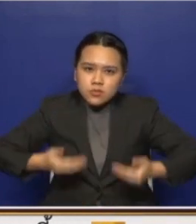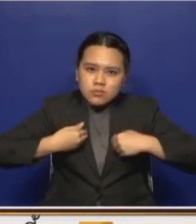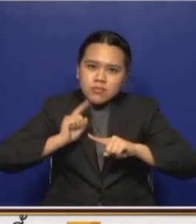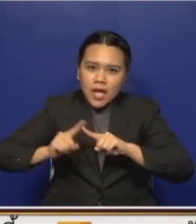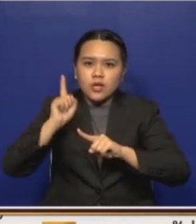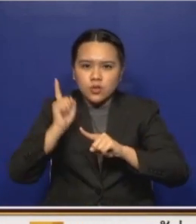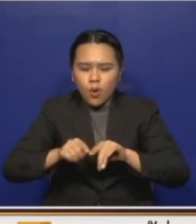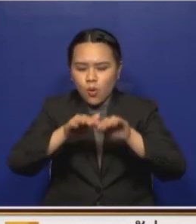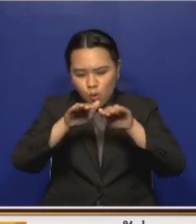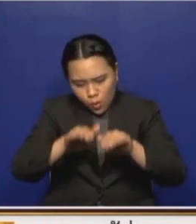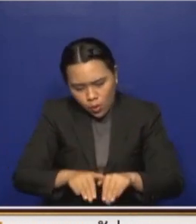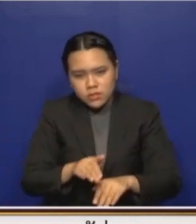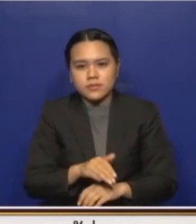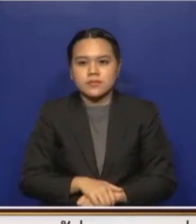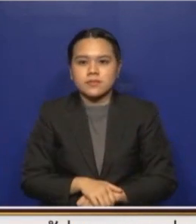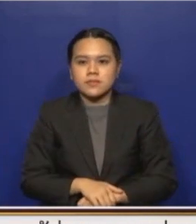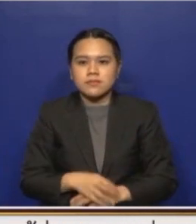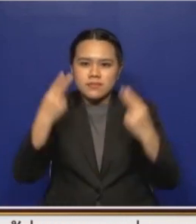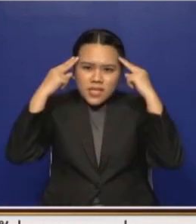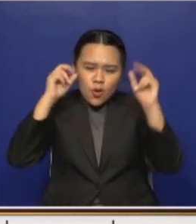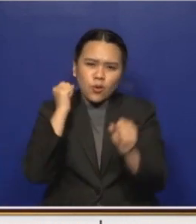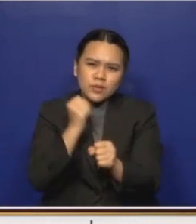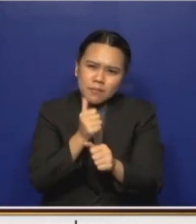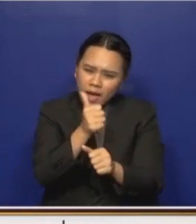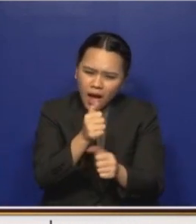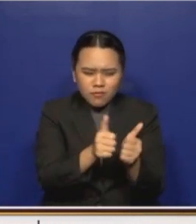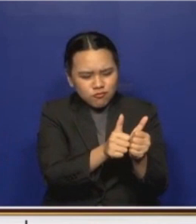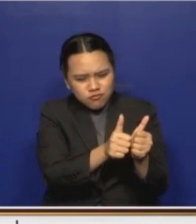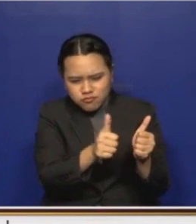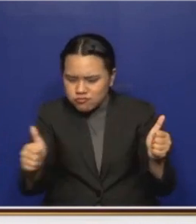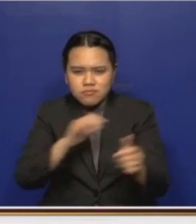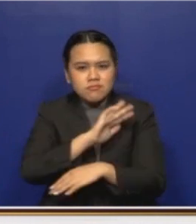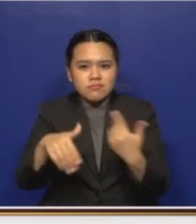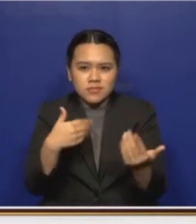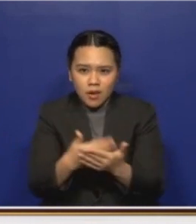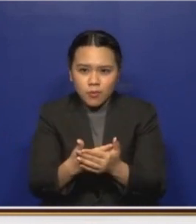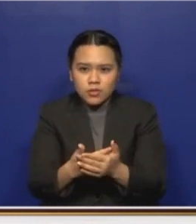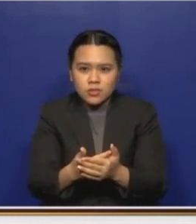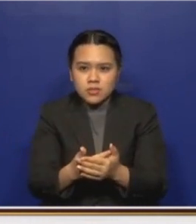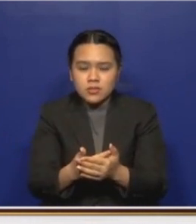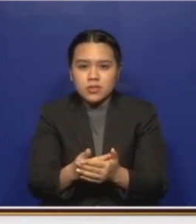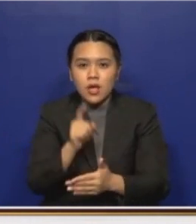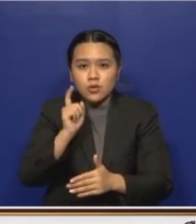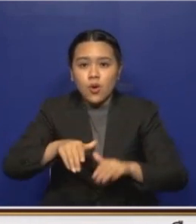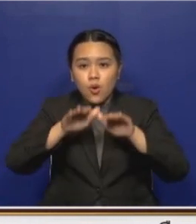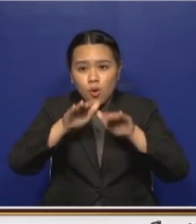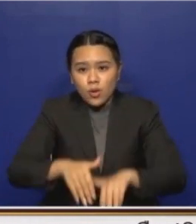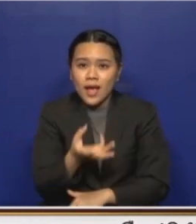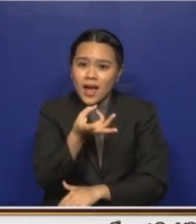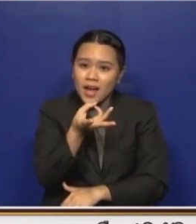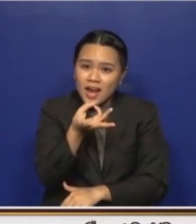เพราลงมาให้ได้30บาทฮะลองดูสิครับมันทำได้หมดอยู่แล้วถ้าท่านจะทำฮ